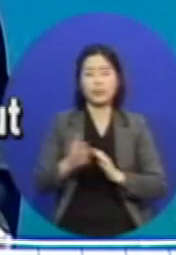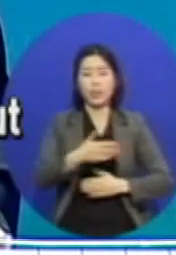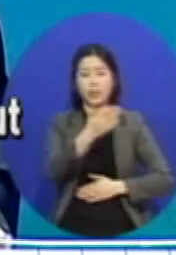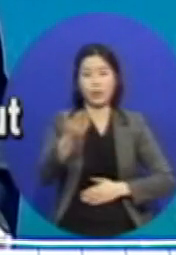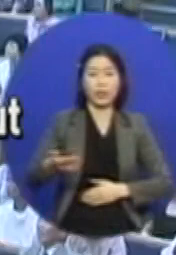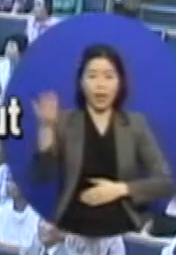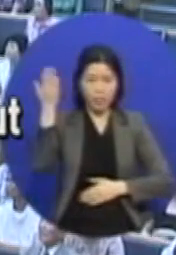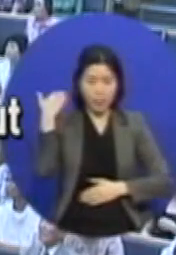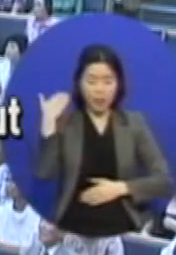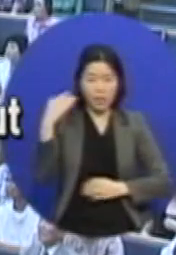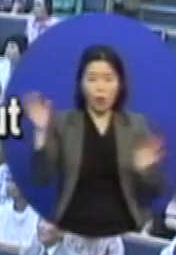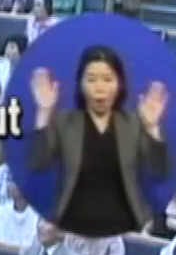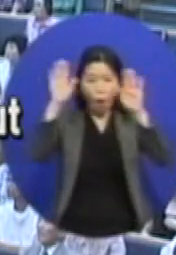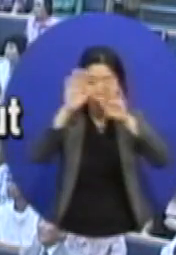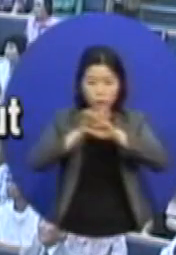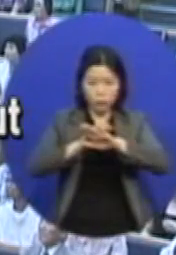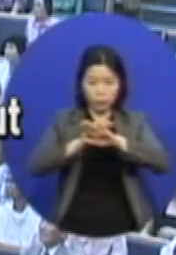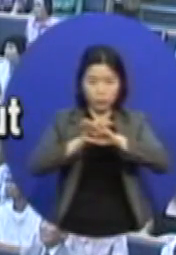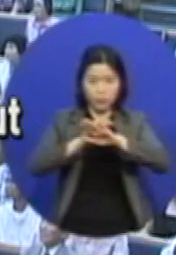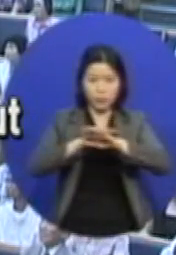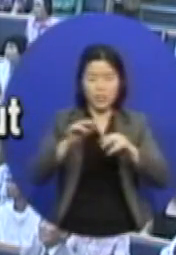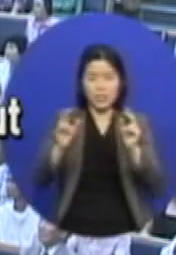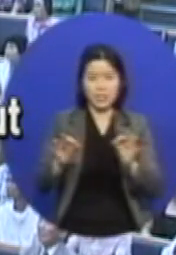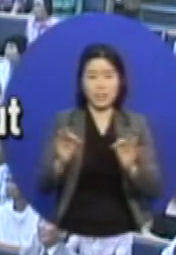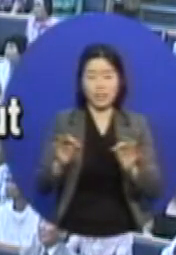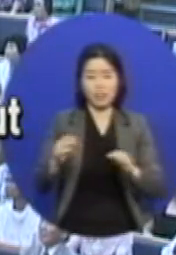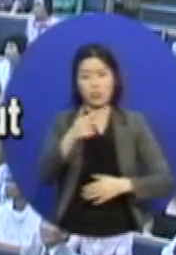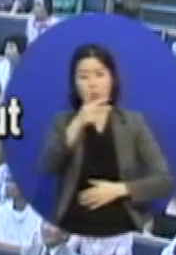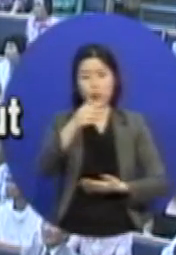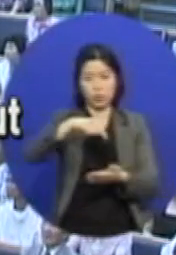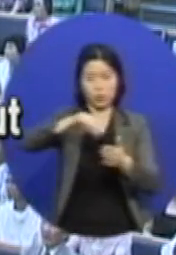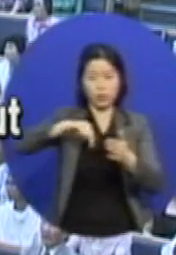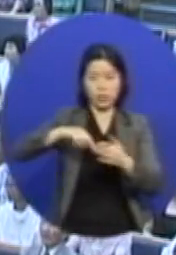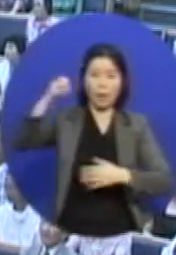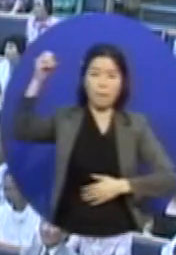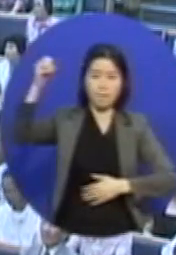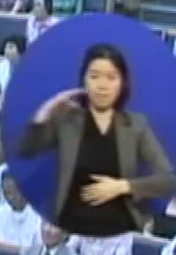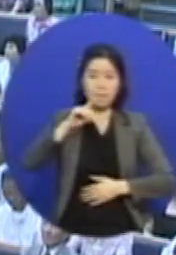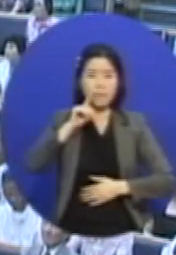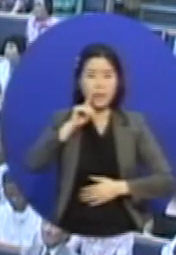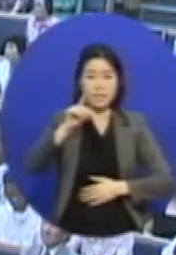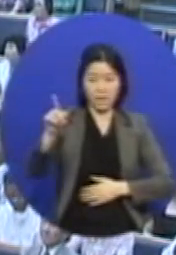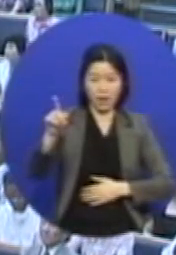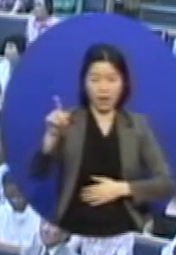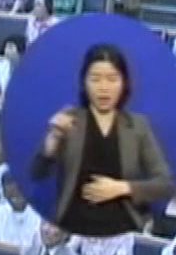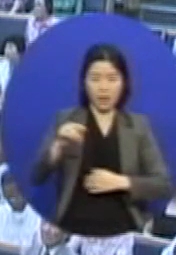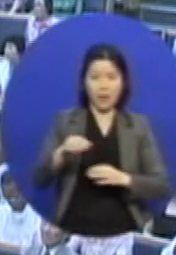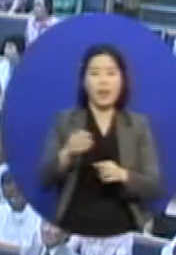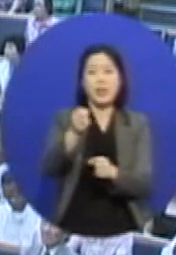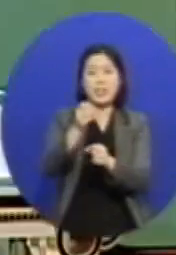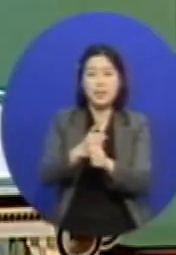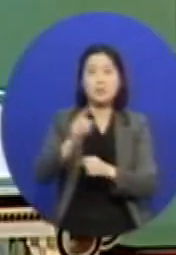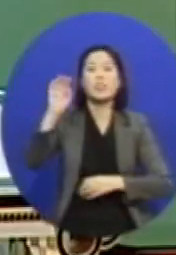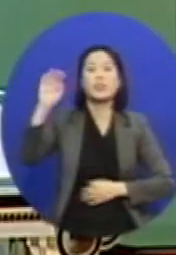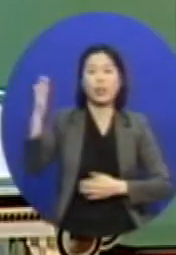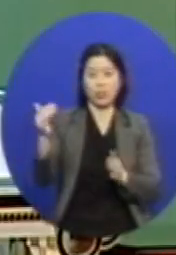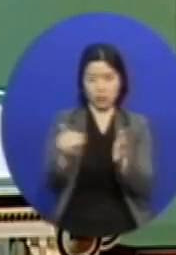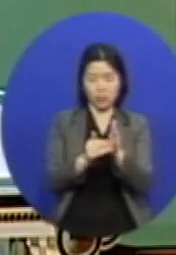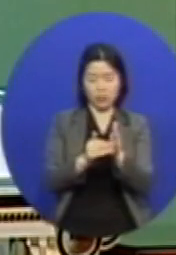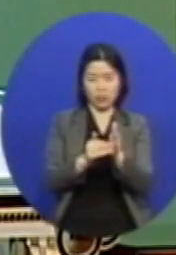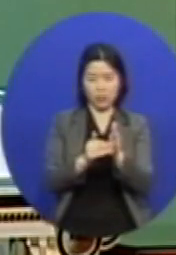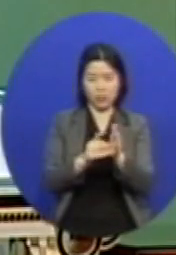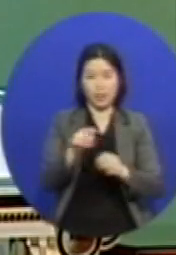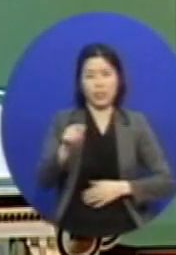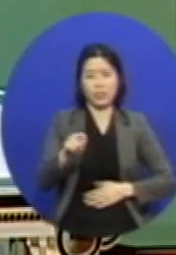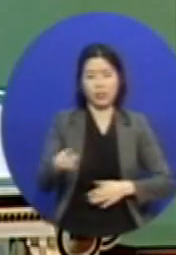너희가 전에는 어둠이 더니 이제는 주 안에서 빛이라 이미 된거예요 빛이 이건